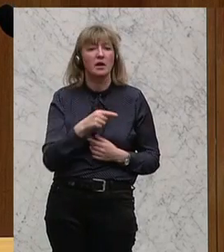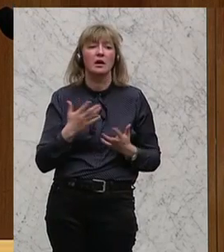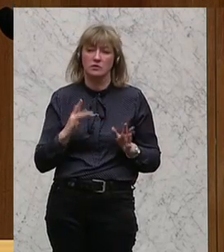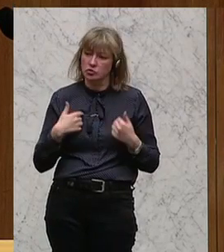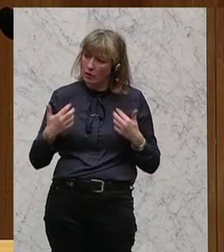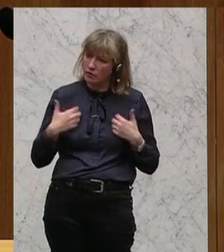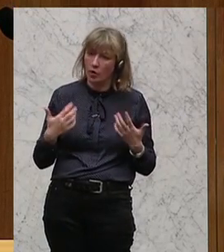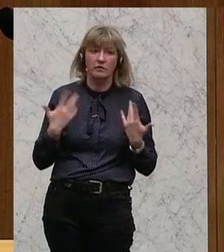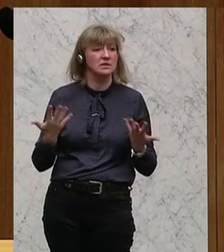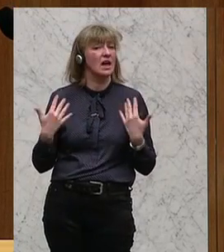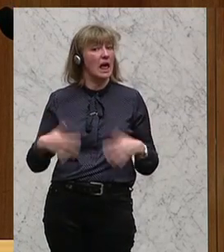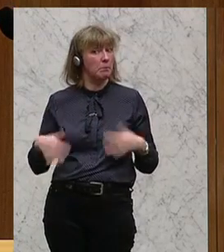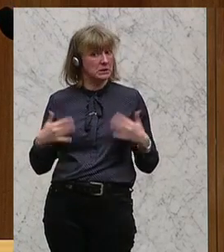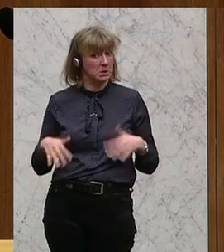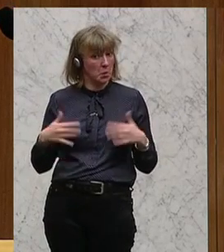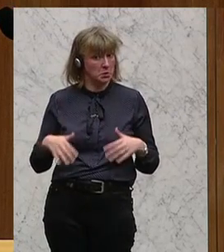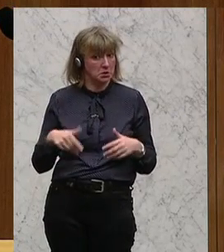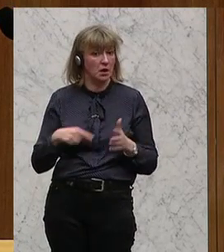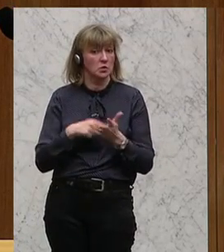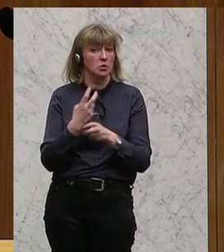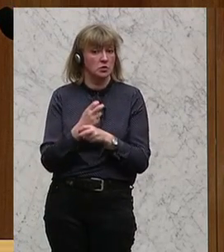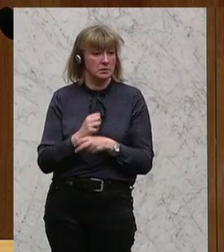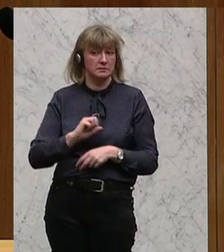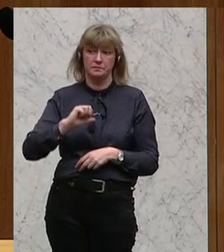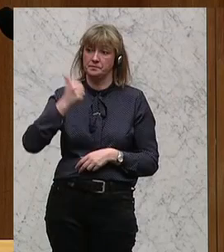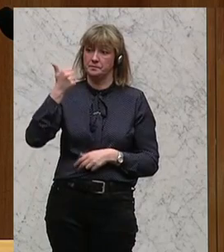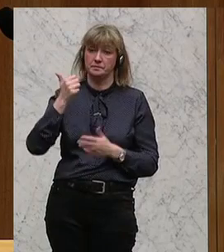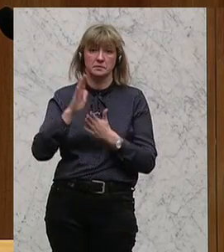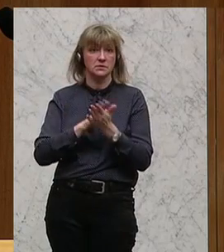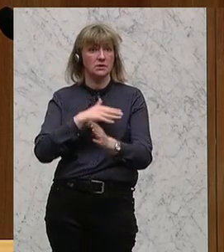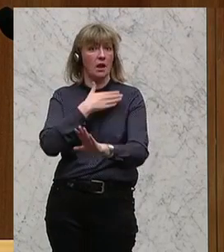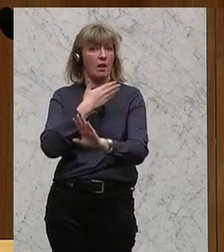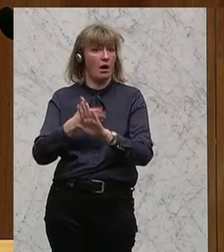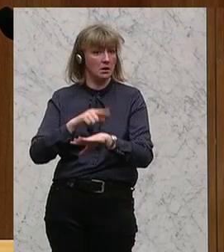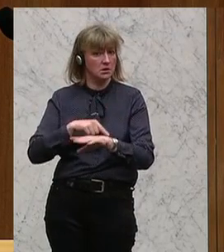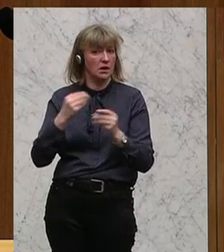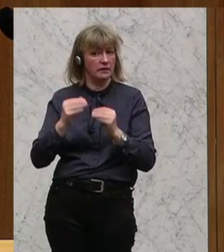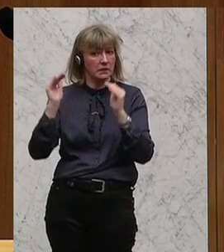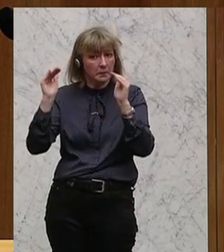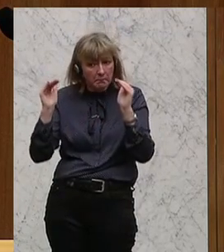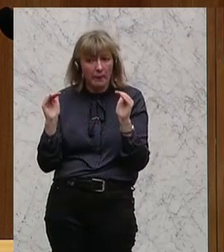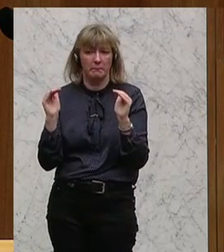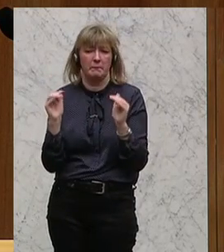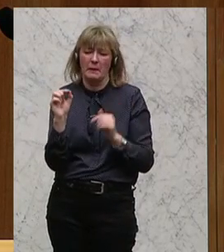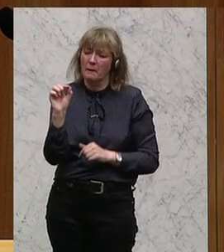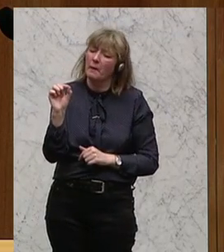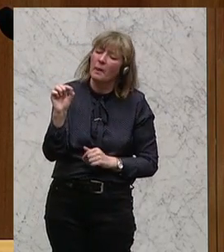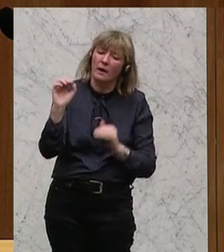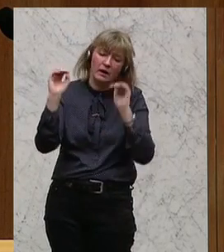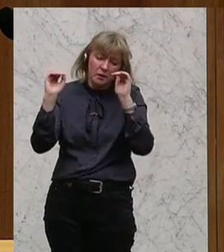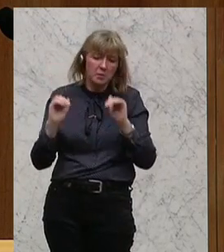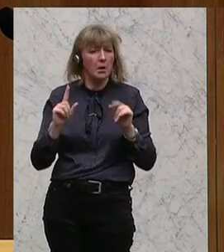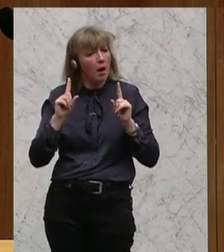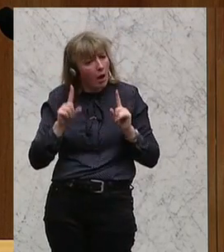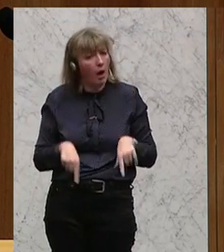uns auch, dass die Arbeitslosigkeit in Österreich erstmals seit einem sehr, sehr langen Zeitraum ein wenig gesunken ist. Marginal möchte ich dazu